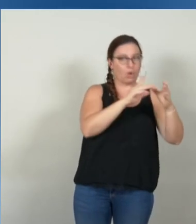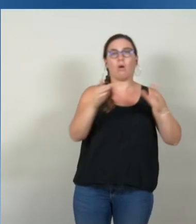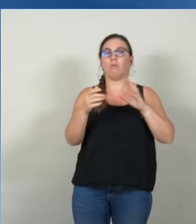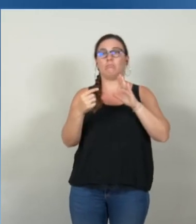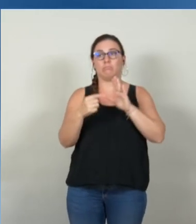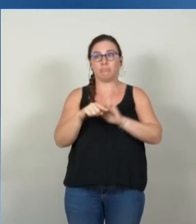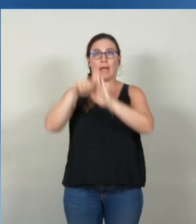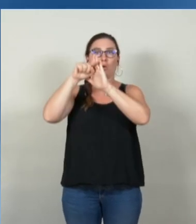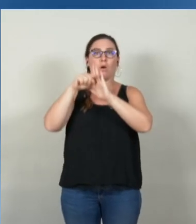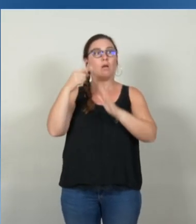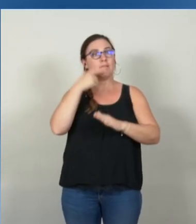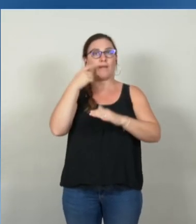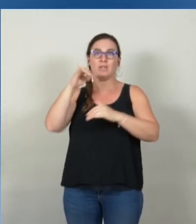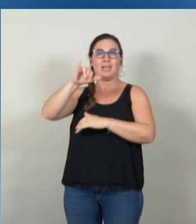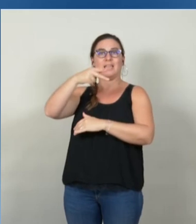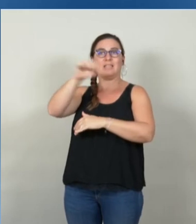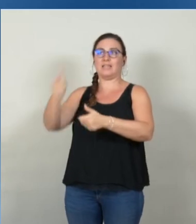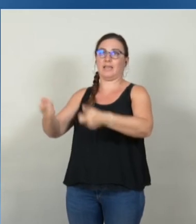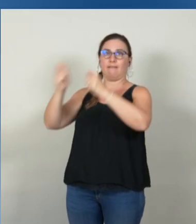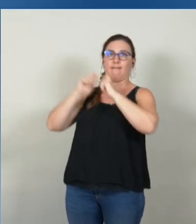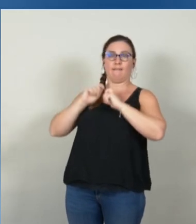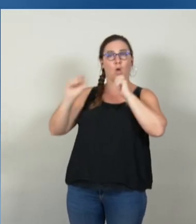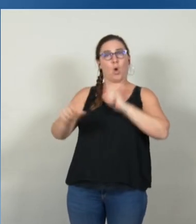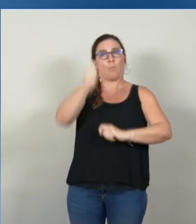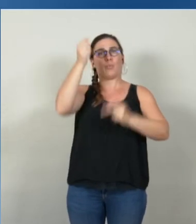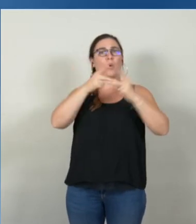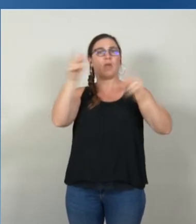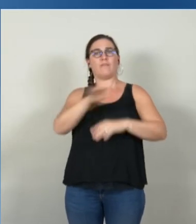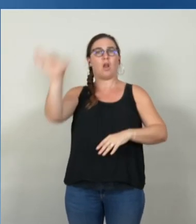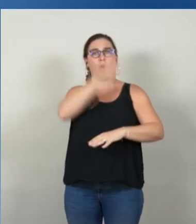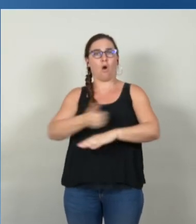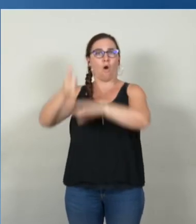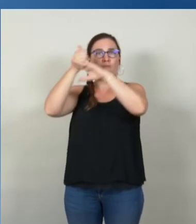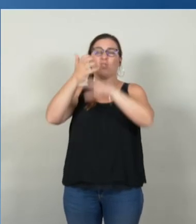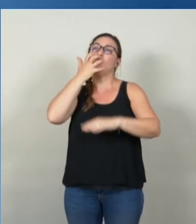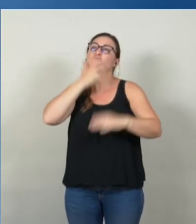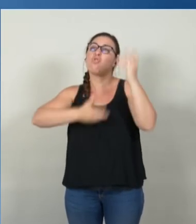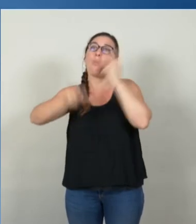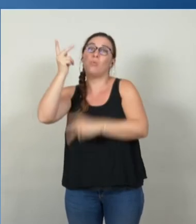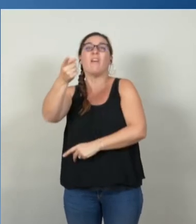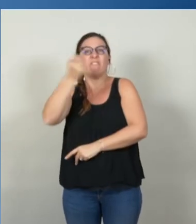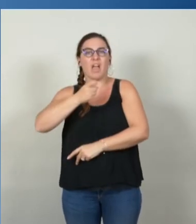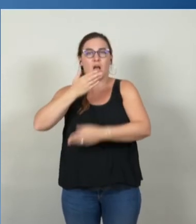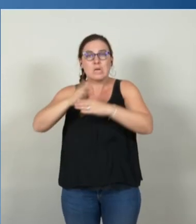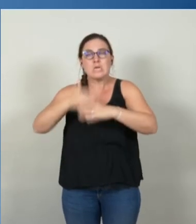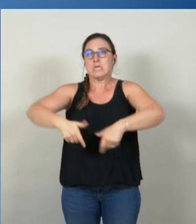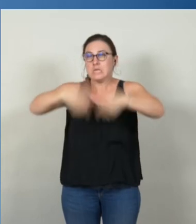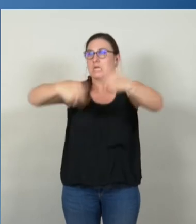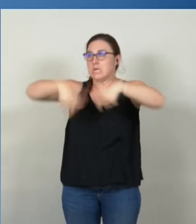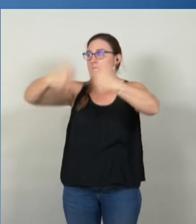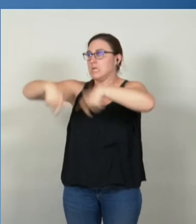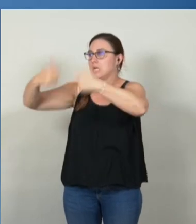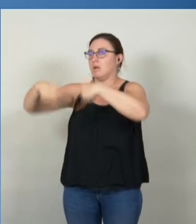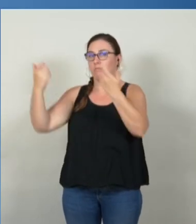par Grenoble au titre de l'Insee de première grande ville de France pour les îlots de chaleur dû à l'urbanisation c'est